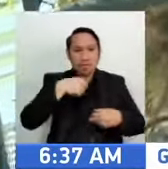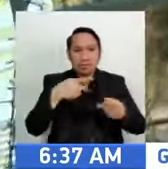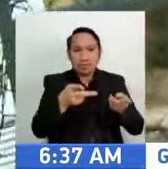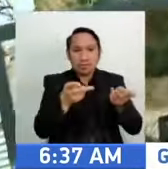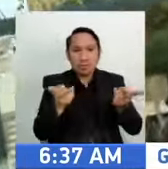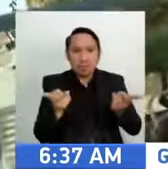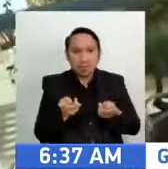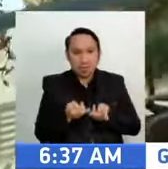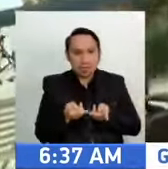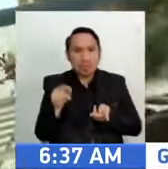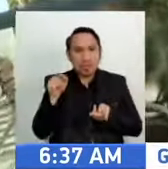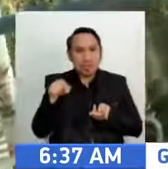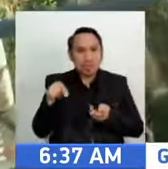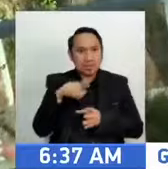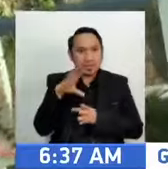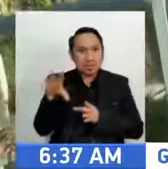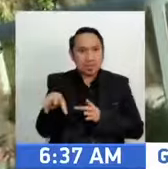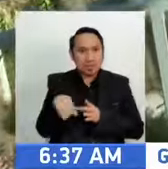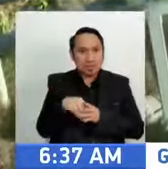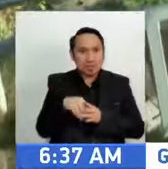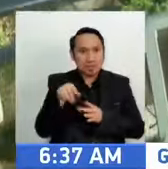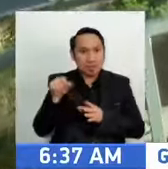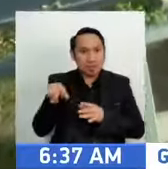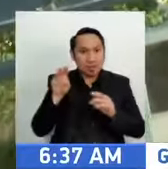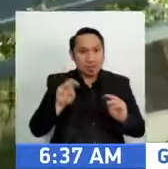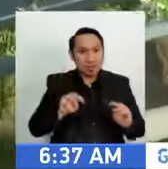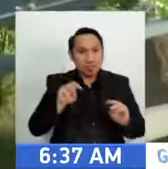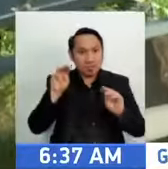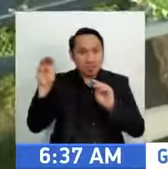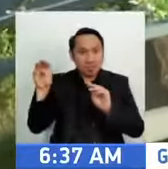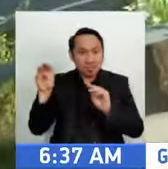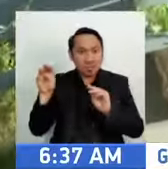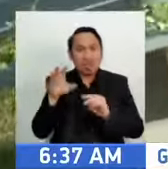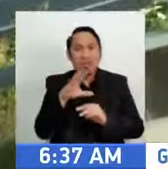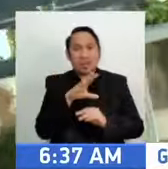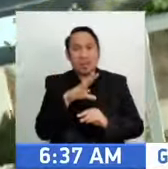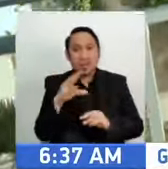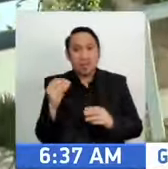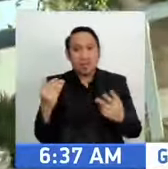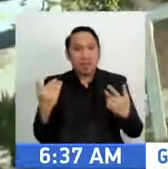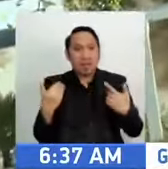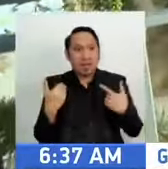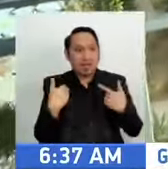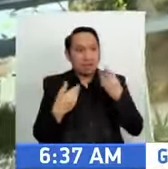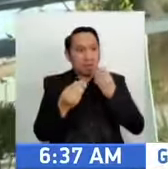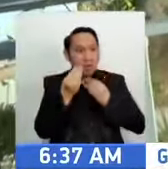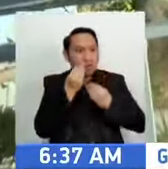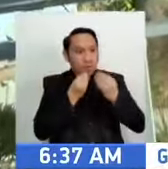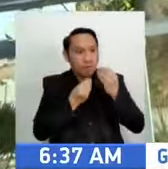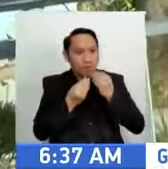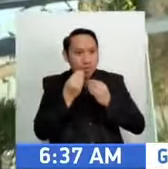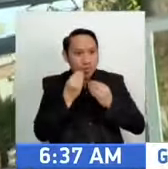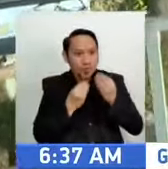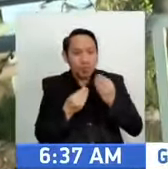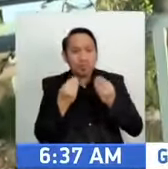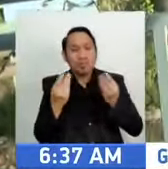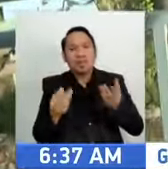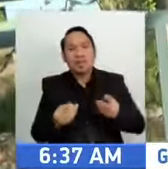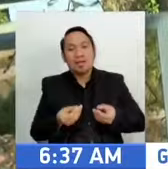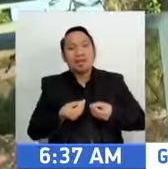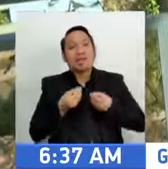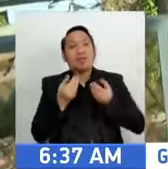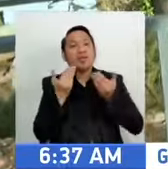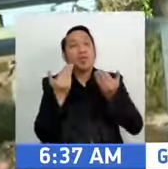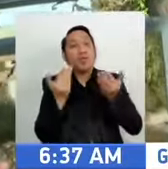mga kapuso. Hindi rin sila magpapatalo syempre dun sa mga pagkaing ino-offer nila sa kanilang mga bisita,